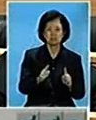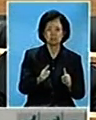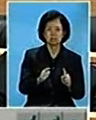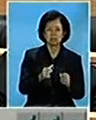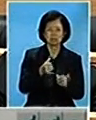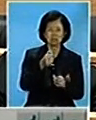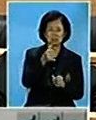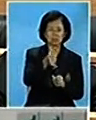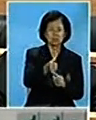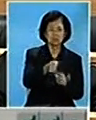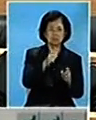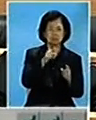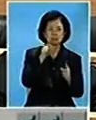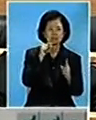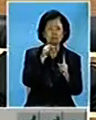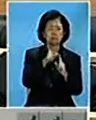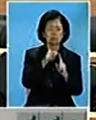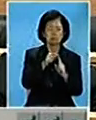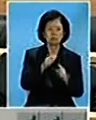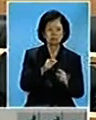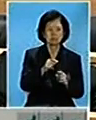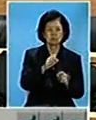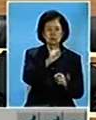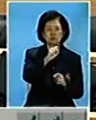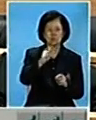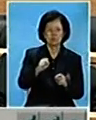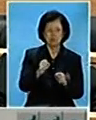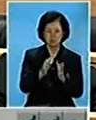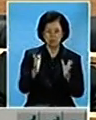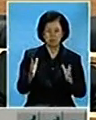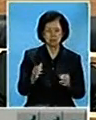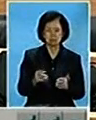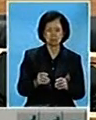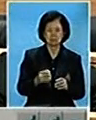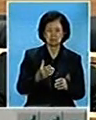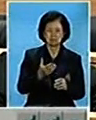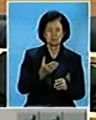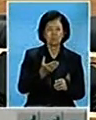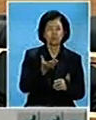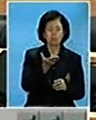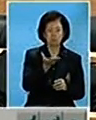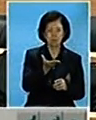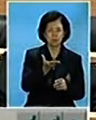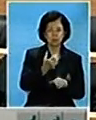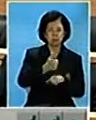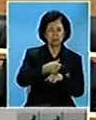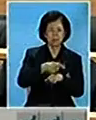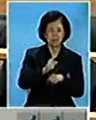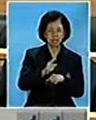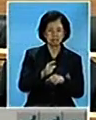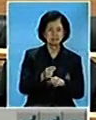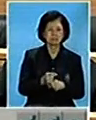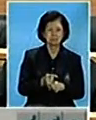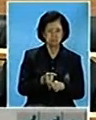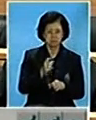าก้ำเกินถึงเพื่อนสมาชิกกันเยอะแยะไปหมดสิ่งที่ผมเองอยากจะขอท่านประธานครับว่าจริงอยู่ครับ